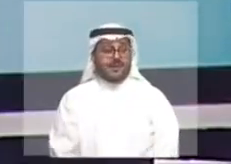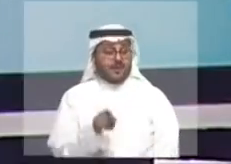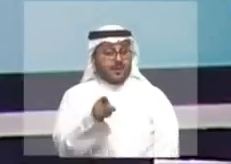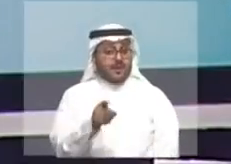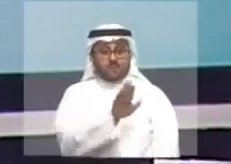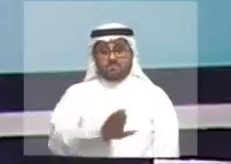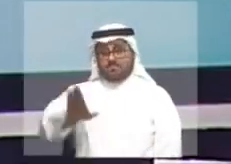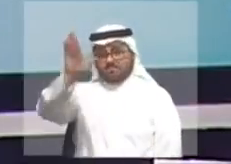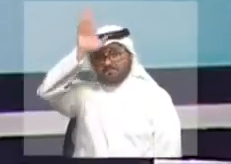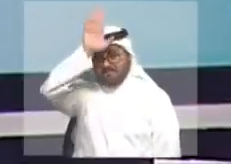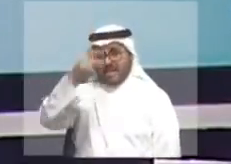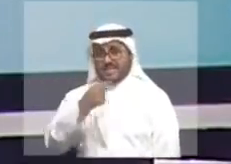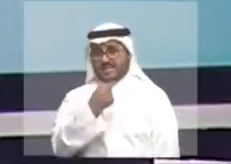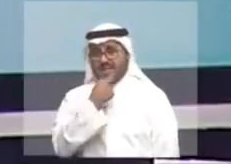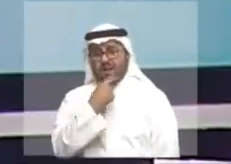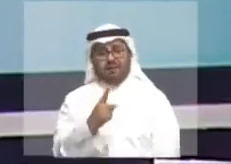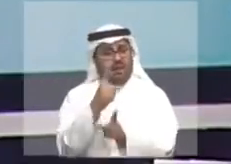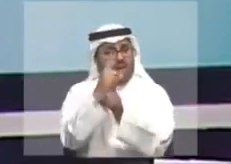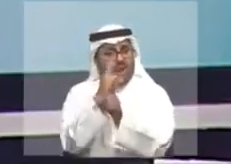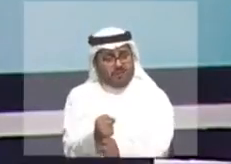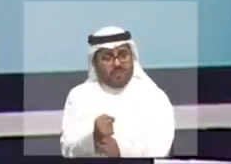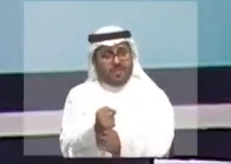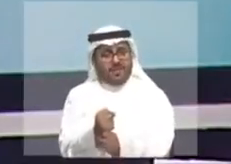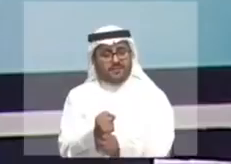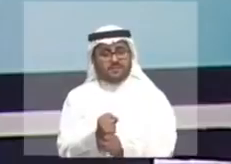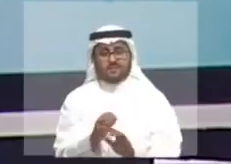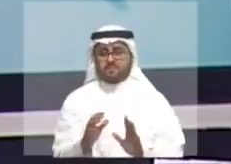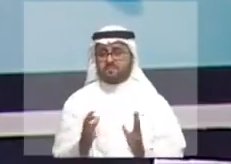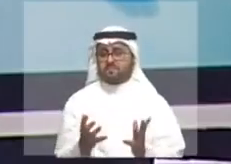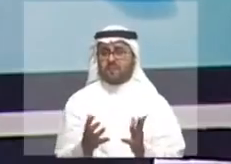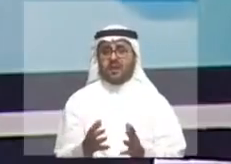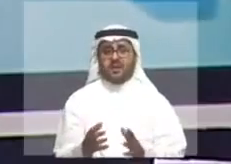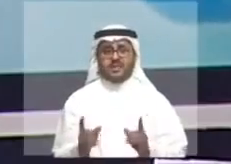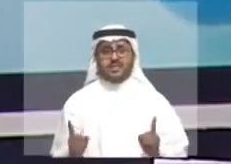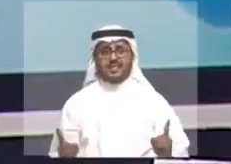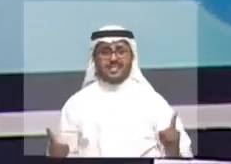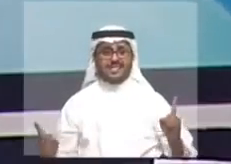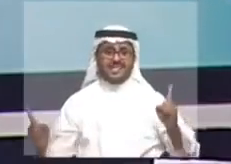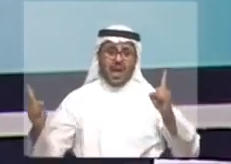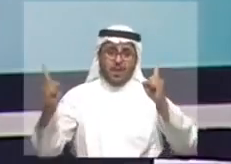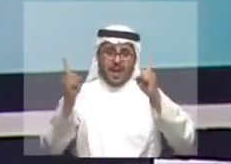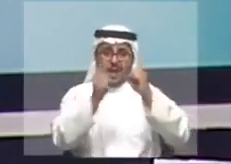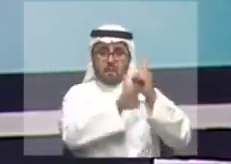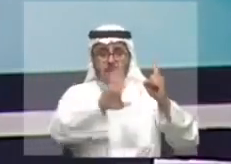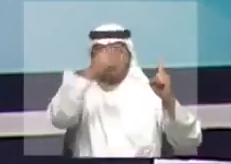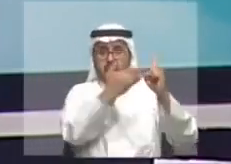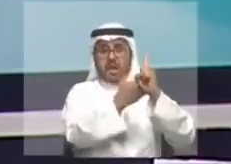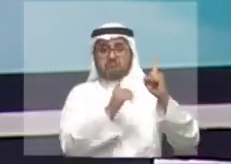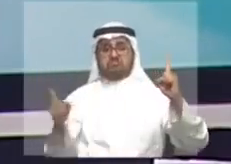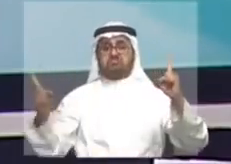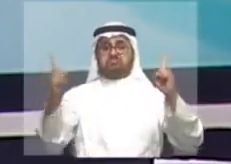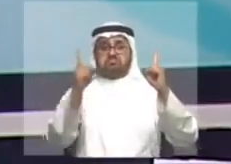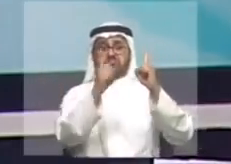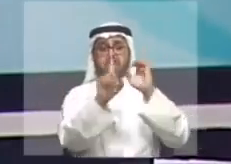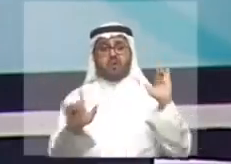وكان خادم الحرمين الشريفين الملك سلمان بن عبد العزيز آل سعود يحفظه الله قد استقبل في مركز الملك عبد العزيز الثقافي